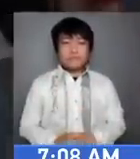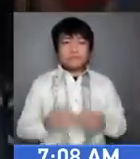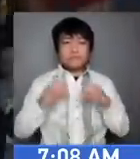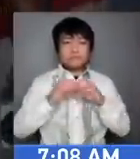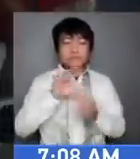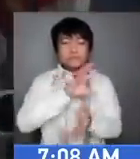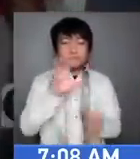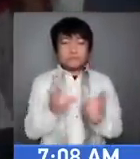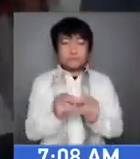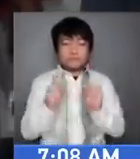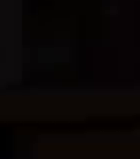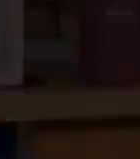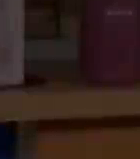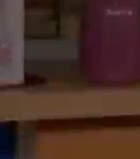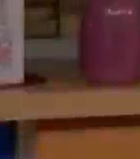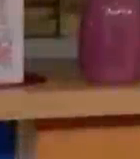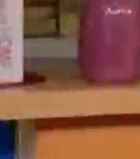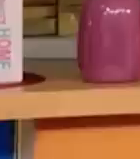Integrated News.